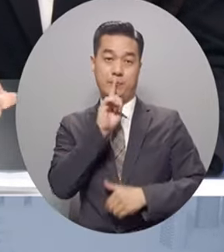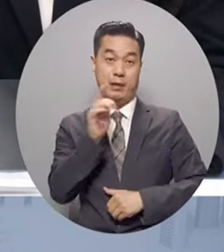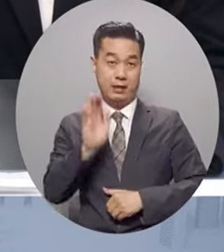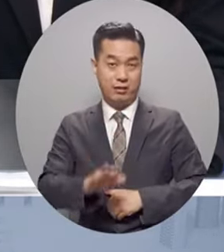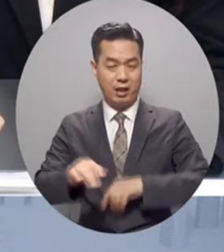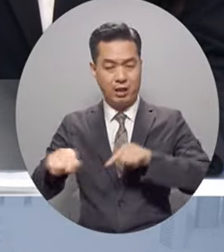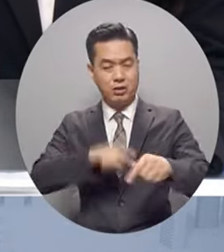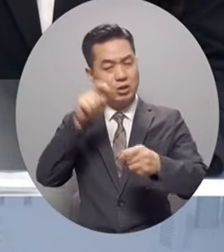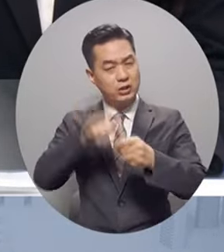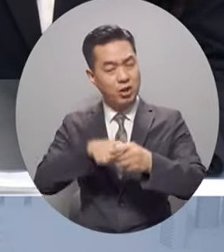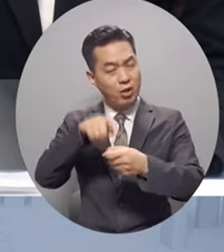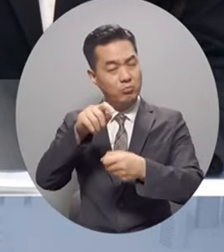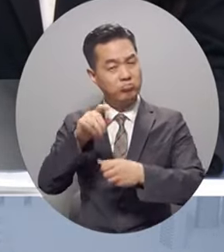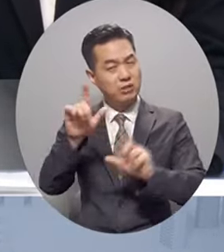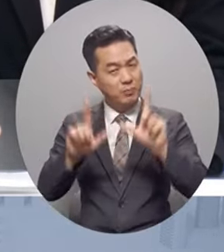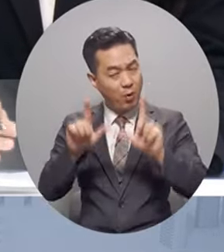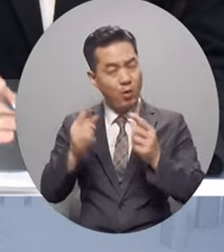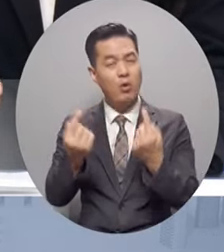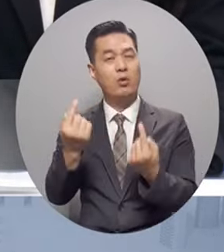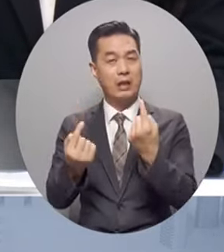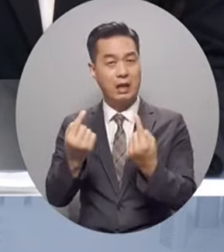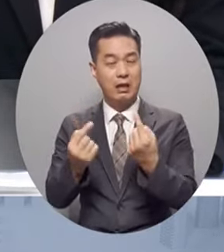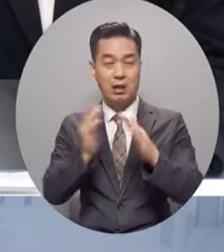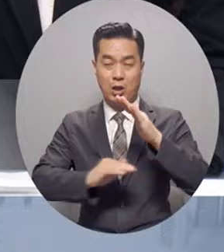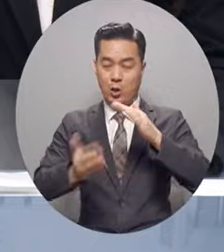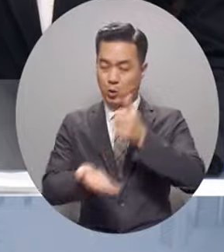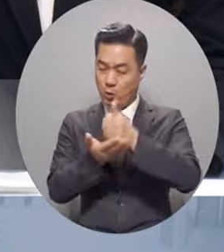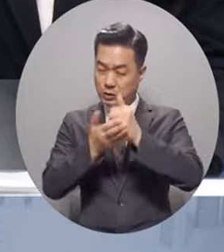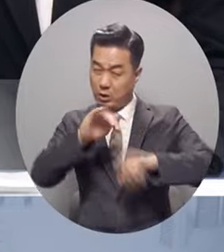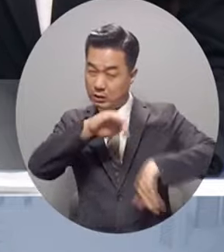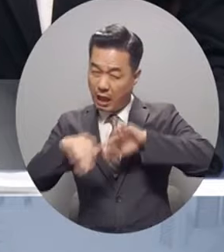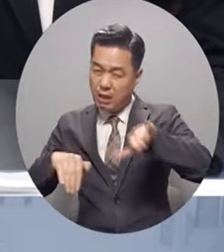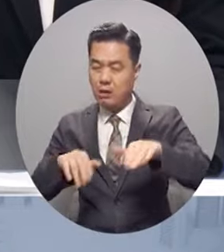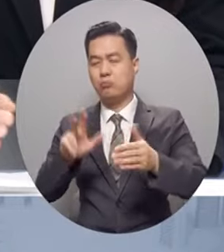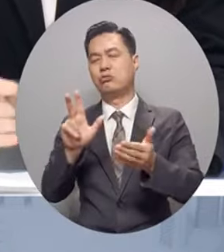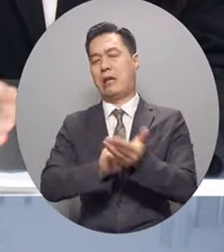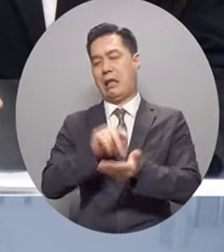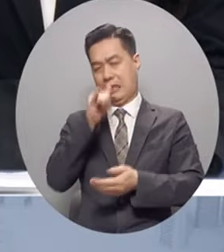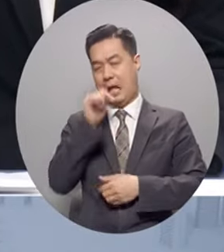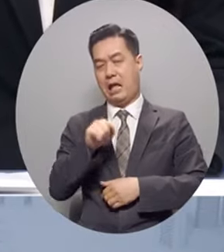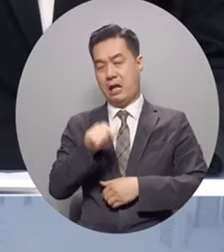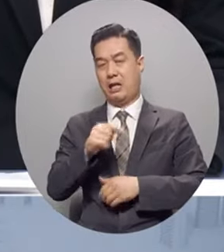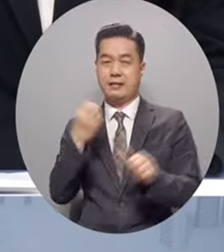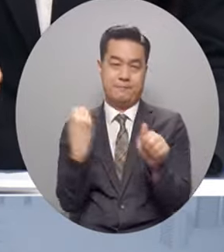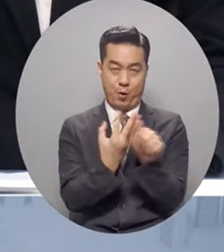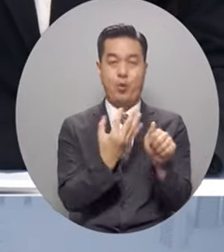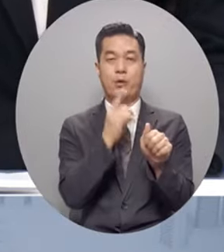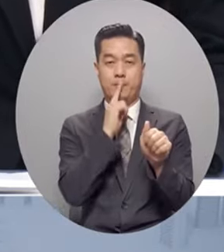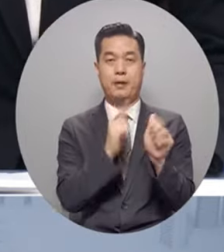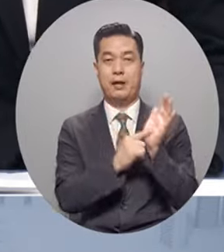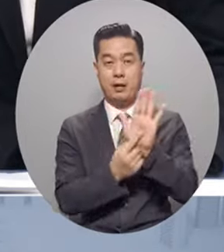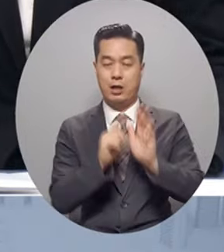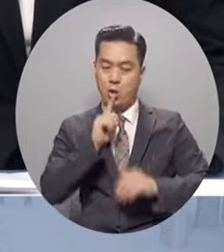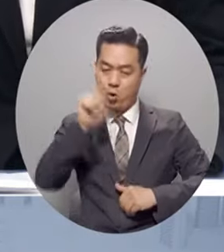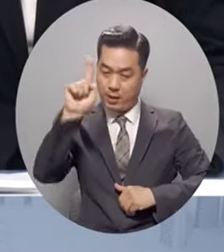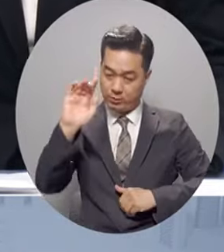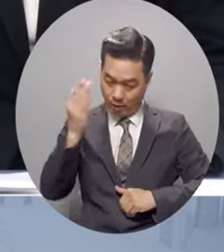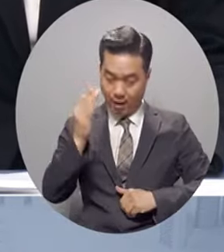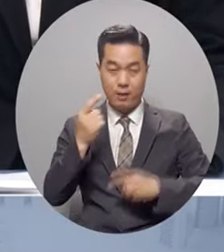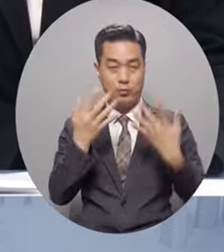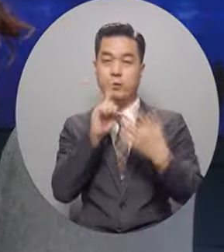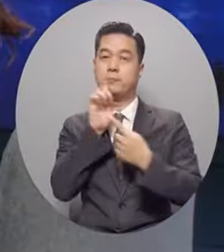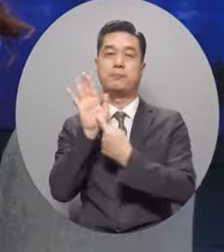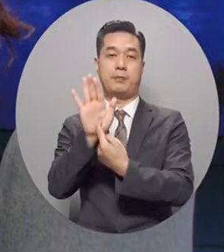정치적인 의도가 있다기보다는 정말 공천 개의 혹이 문제다라는 문제 의식에서이 같은 폭로를 한 것이다 고발하게 된 것이다 점을 분명히